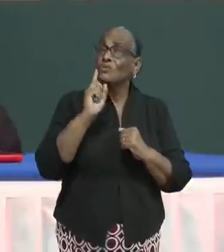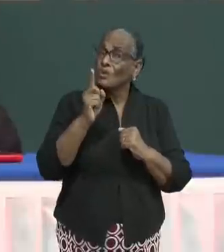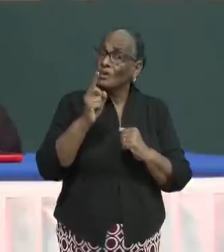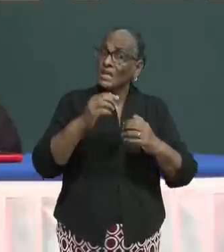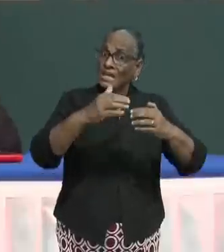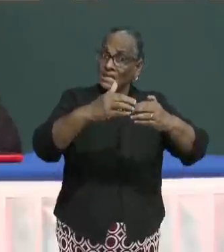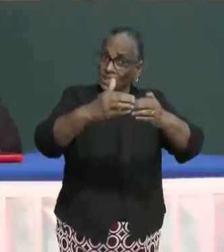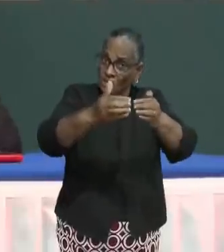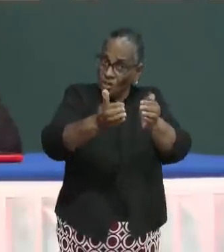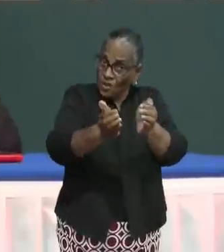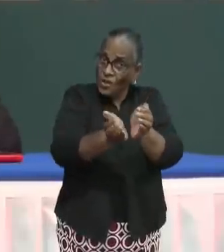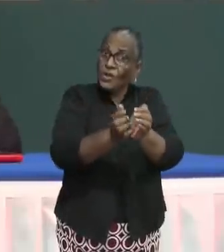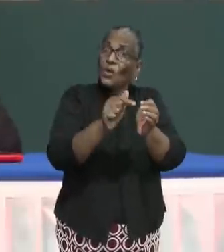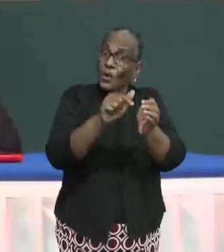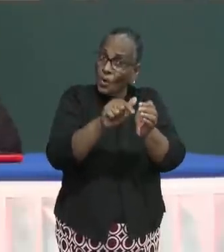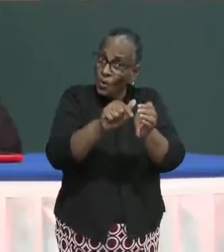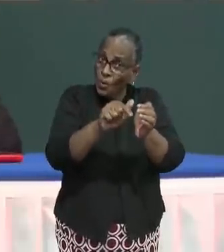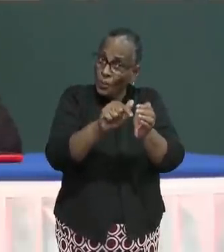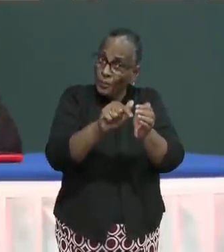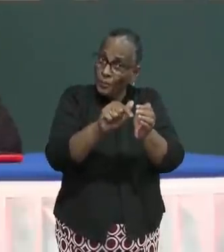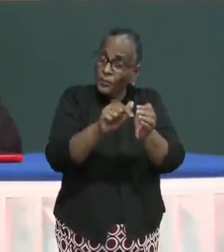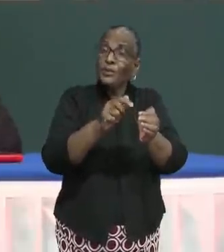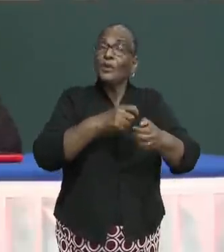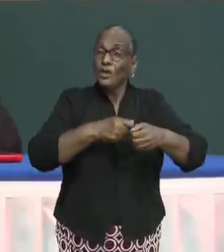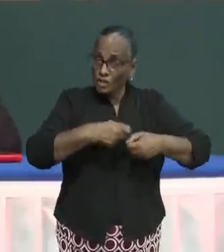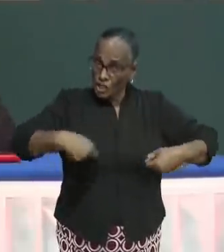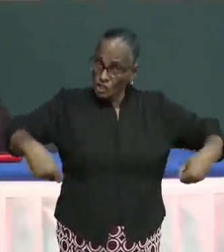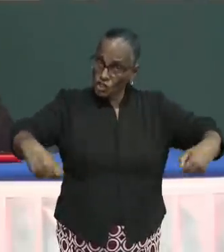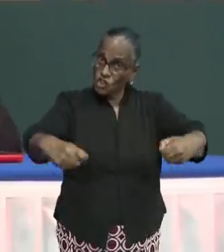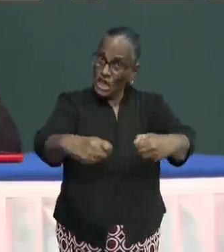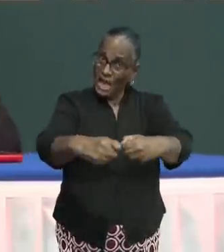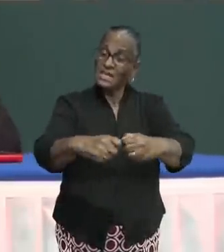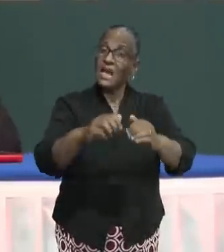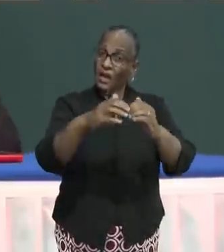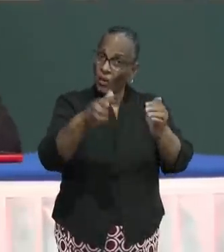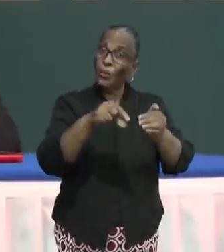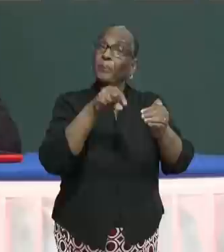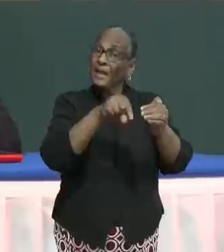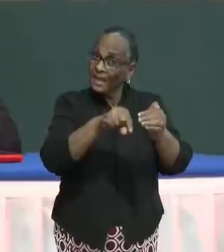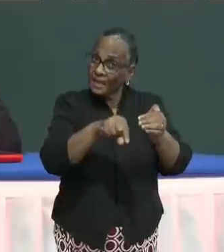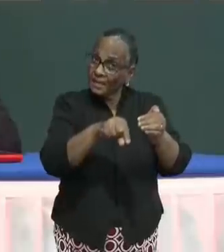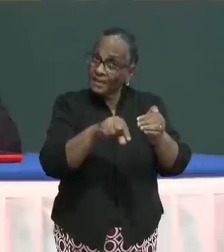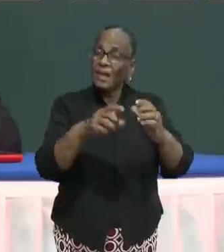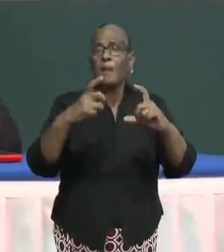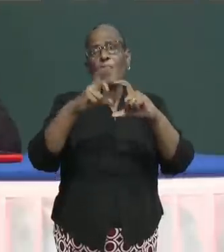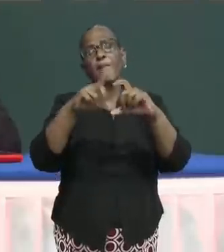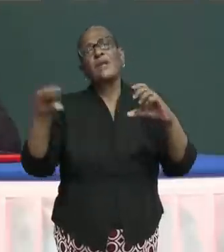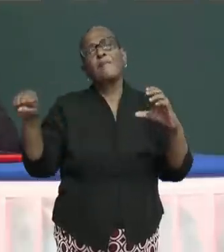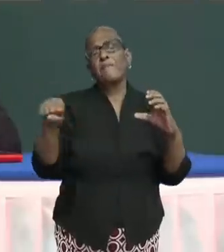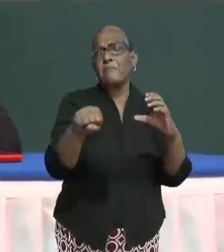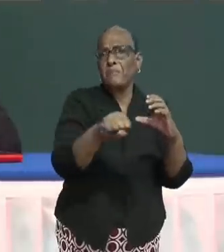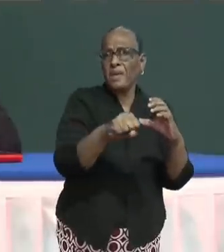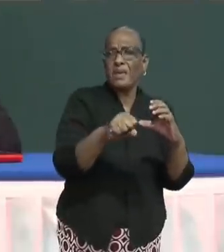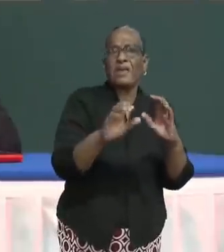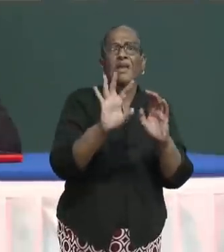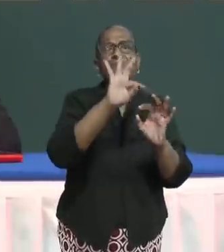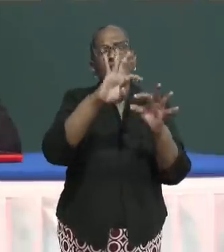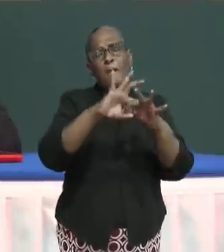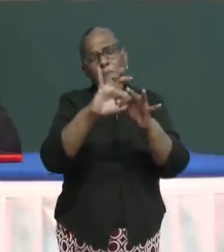a doelgroep go unu jek kon unu tek al u pak pjera mee en ete wan san wan belangreik san